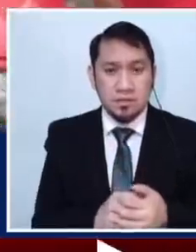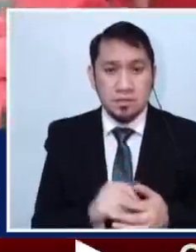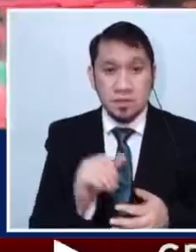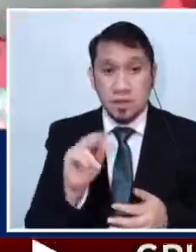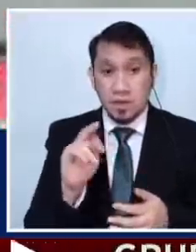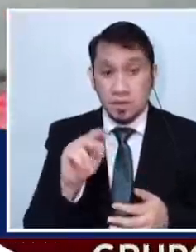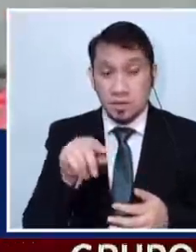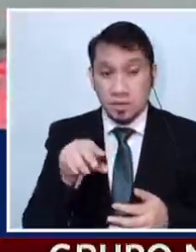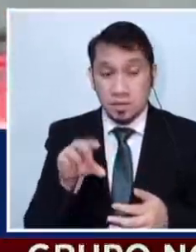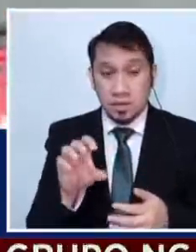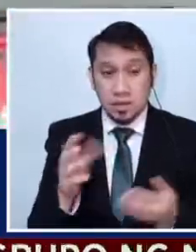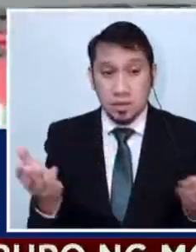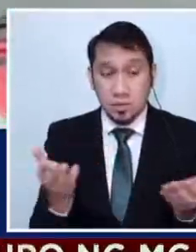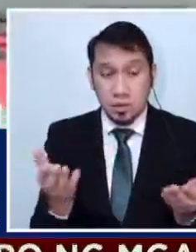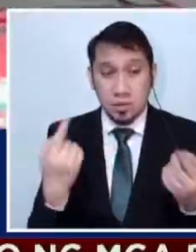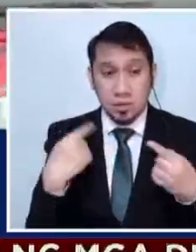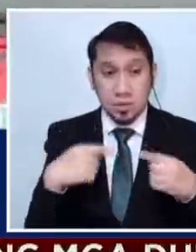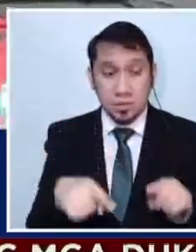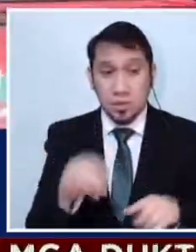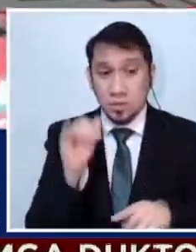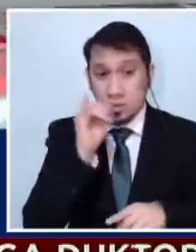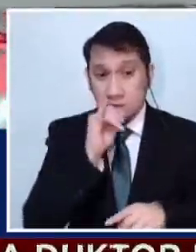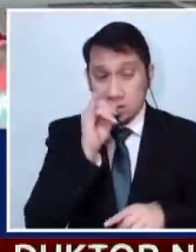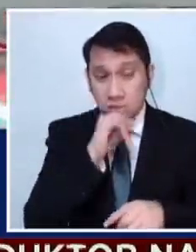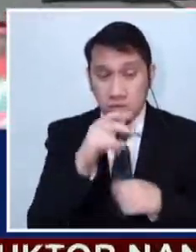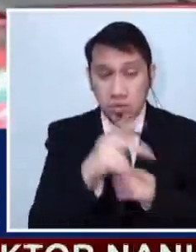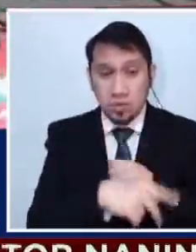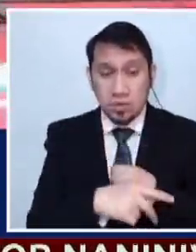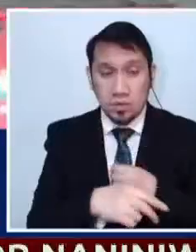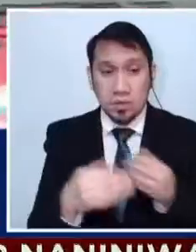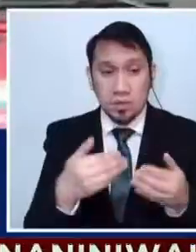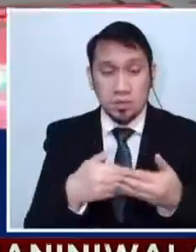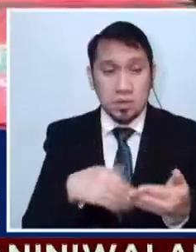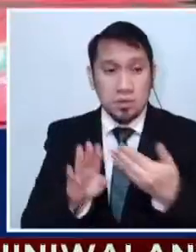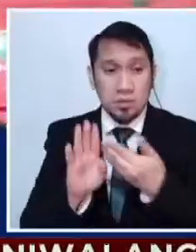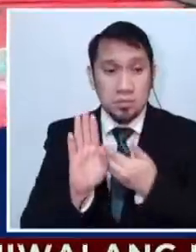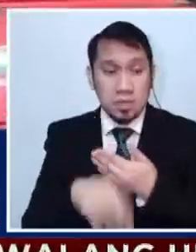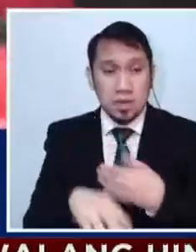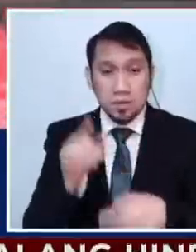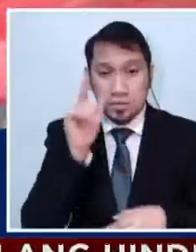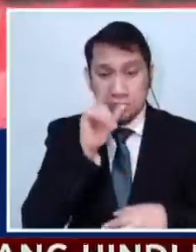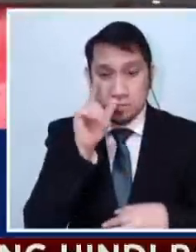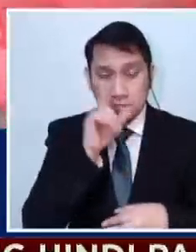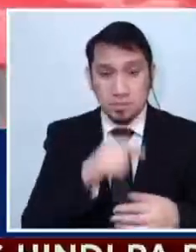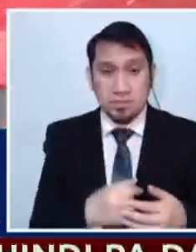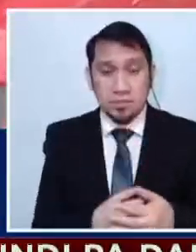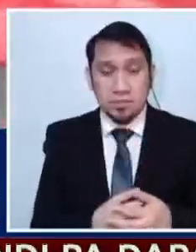team bukas sa Iloilo Province bago bumalik sa Luzon ngayong huling bahagi ng linggo.